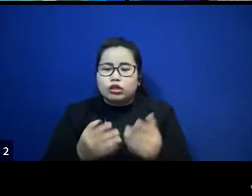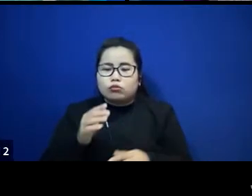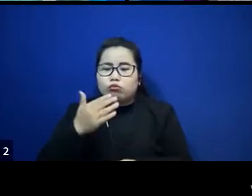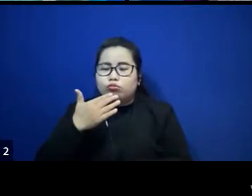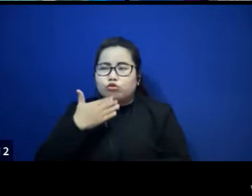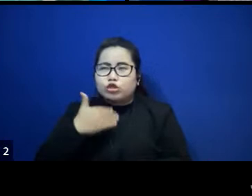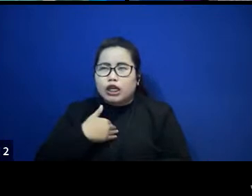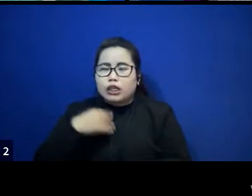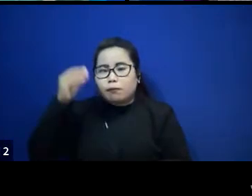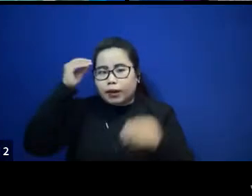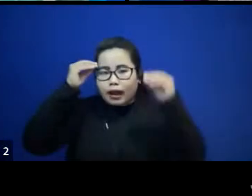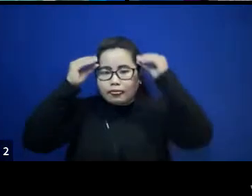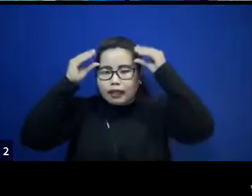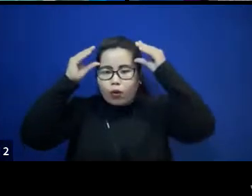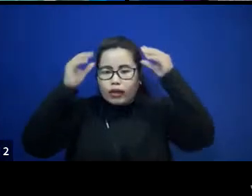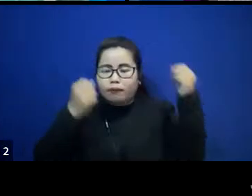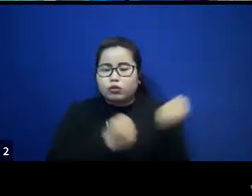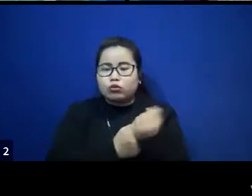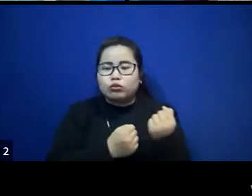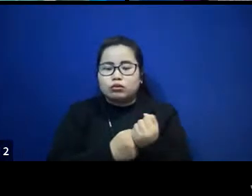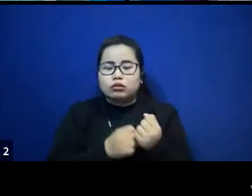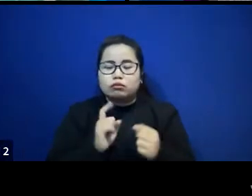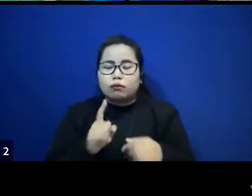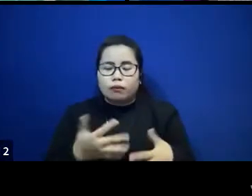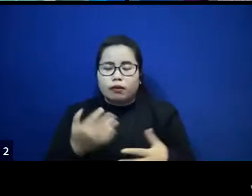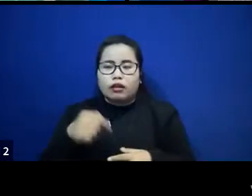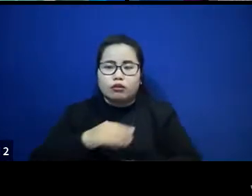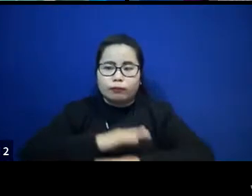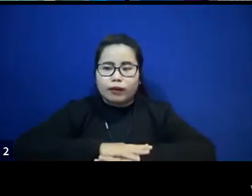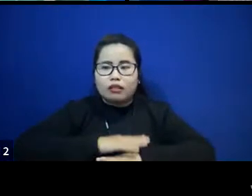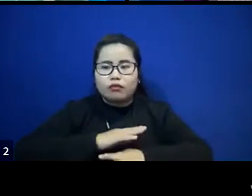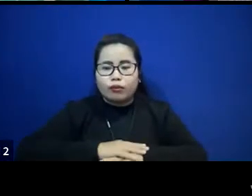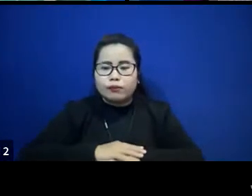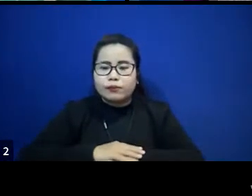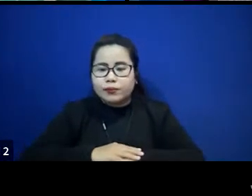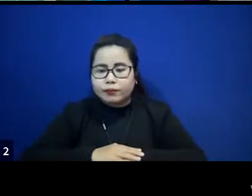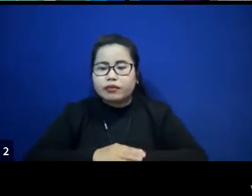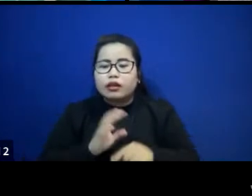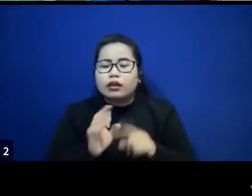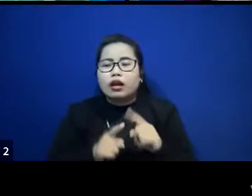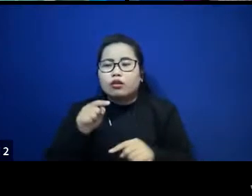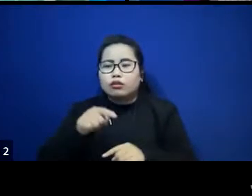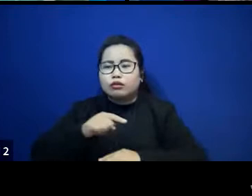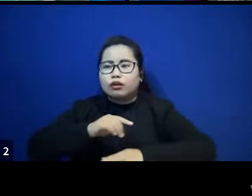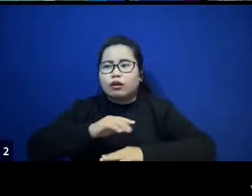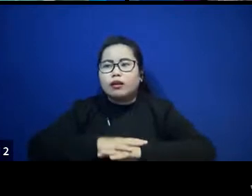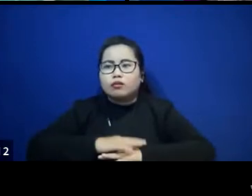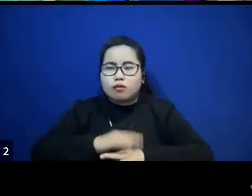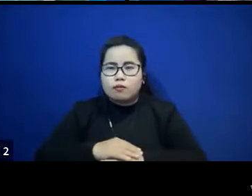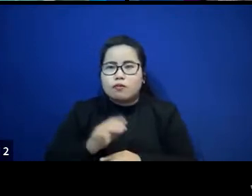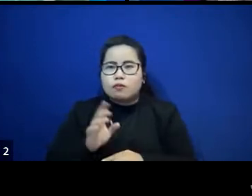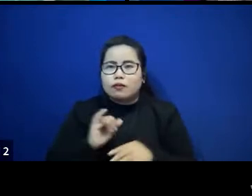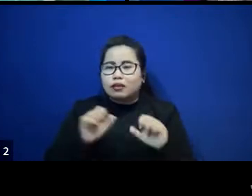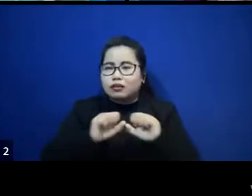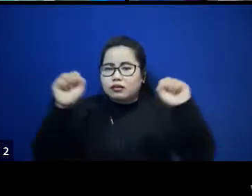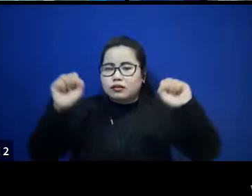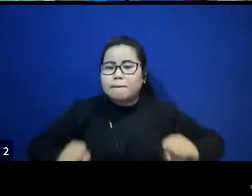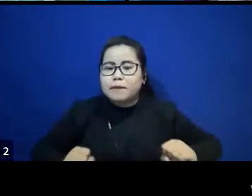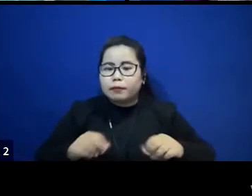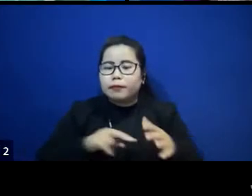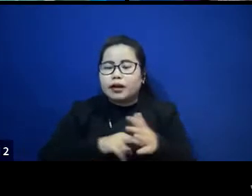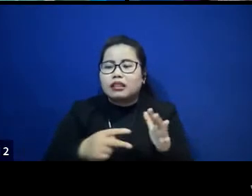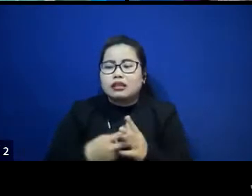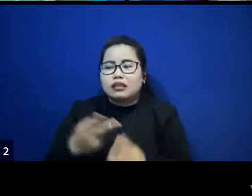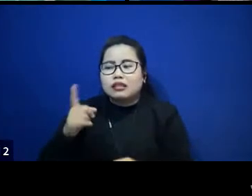yang yang menggurui karena itu karena adalah platform banget itu adalah suatu sistem ya Jadi kita